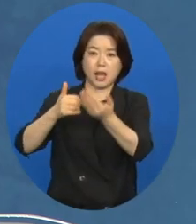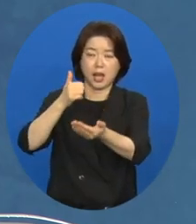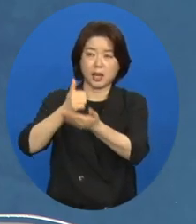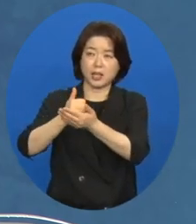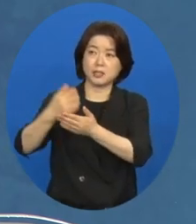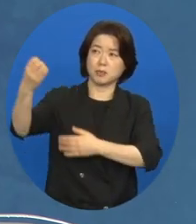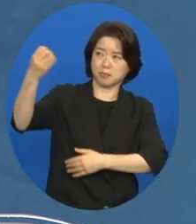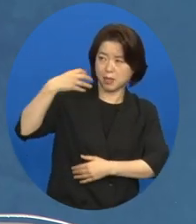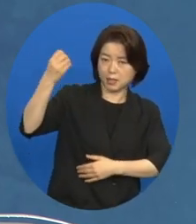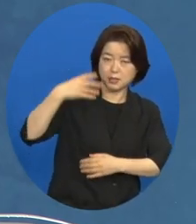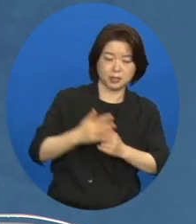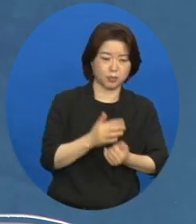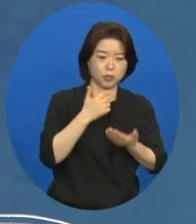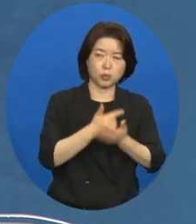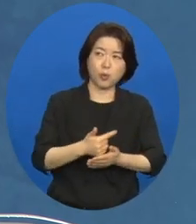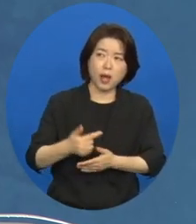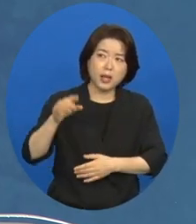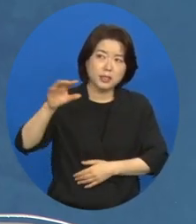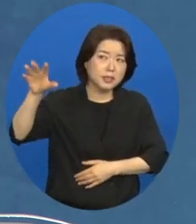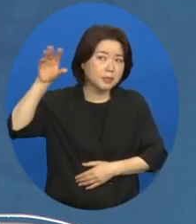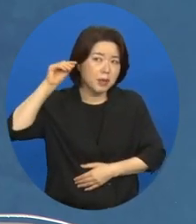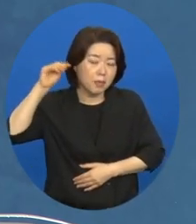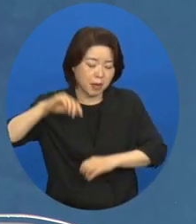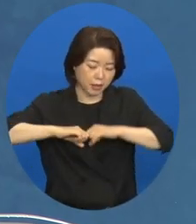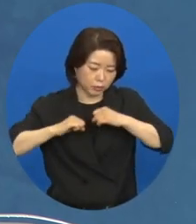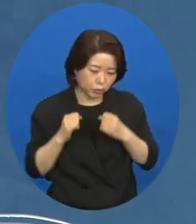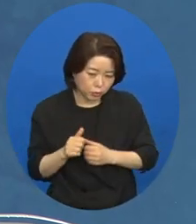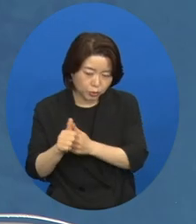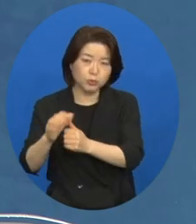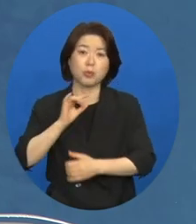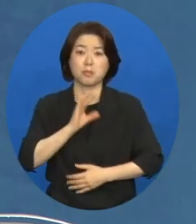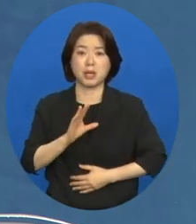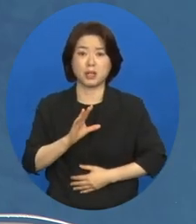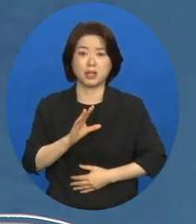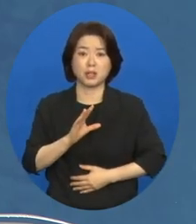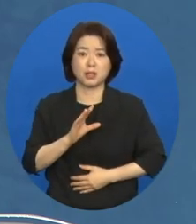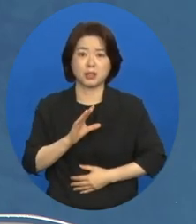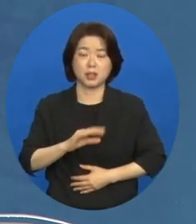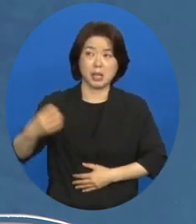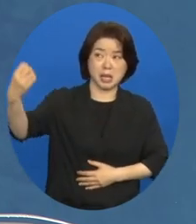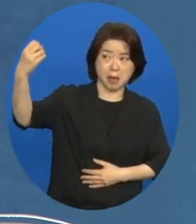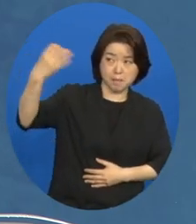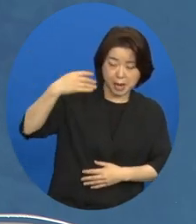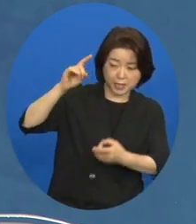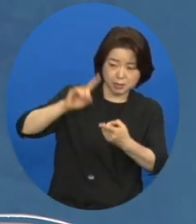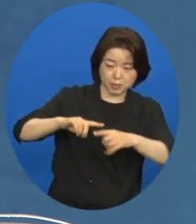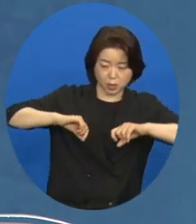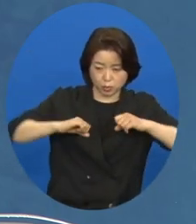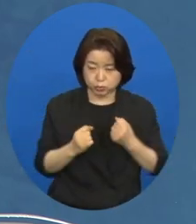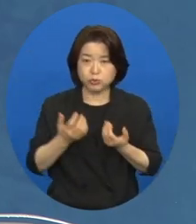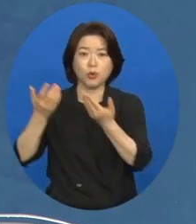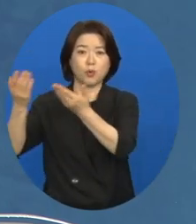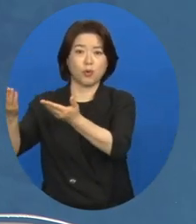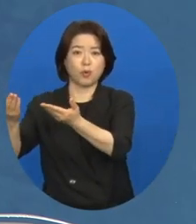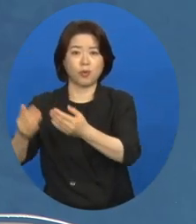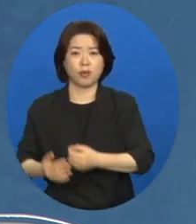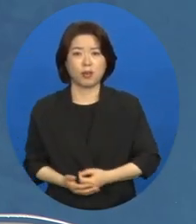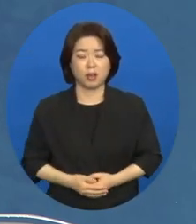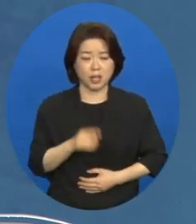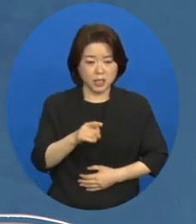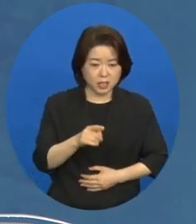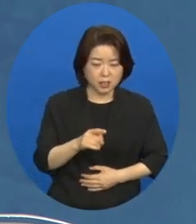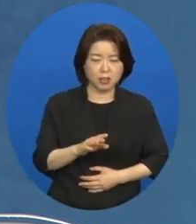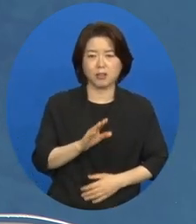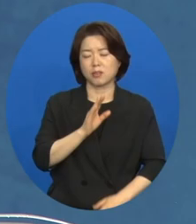말씀했고 노아는 그 말씀에 그냥 그저 순종한 거예요. 말씀한 대로 그냥 순종한 겁니다. 전 이 대목이